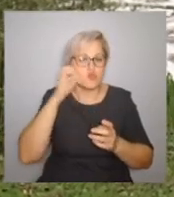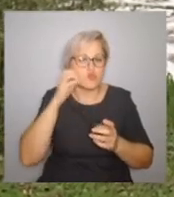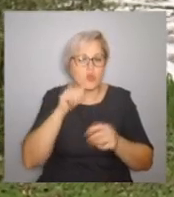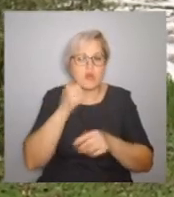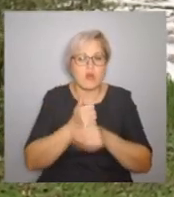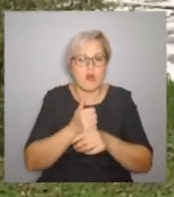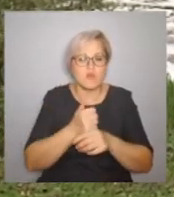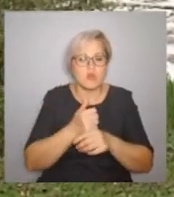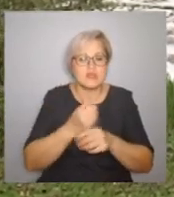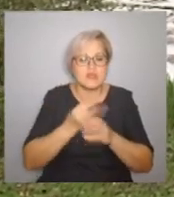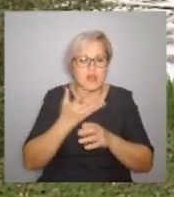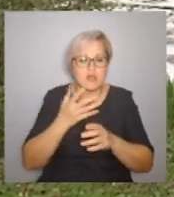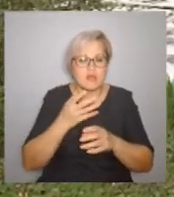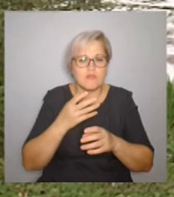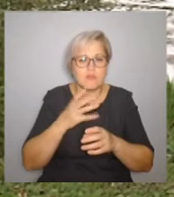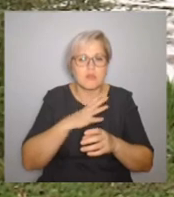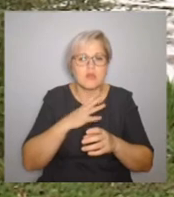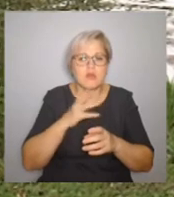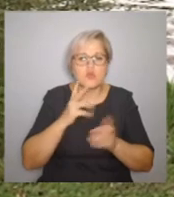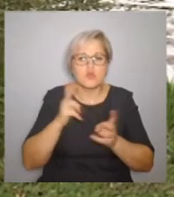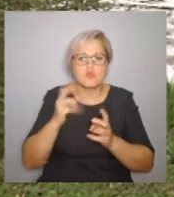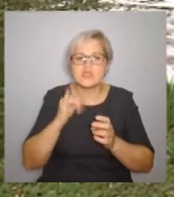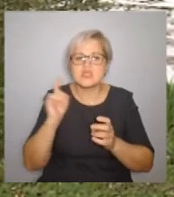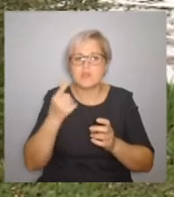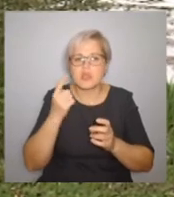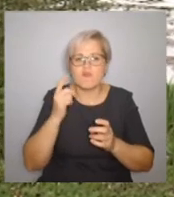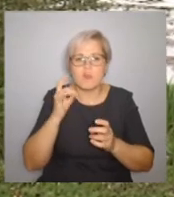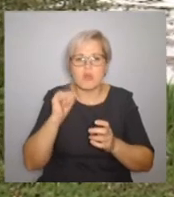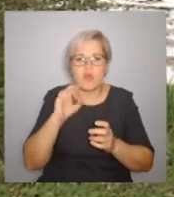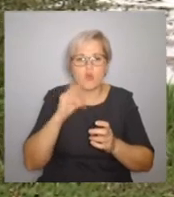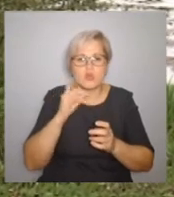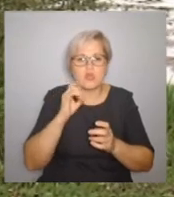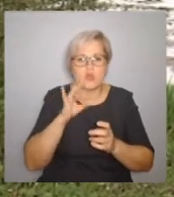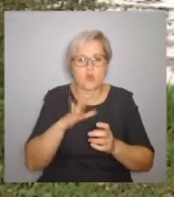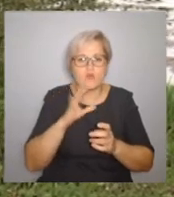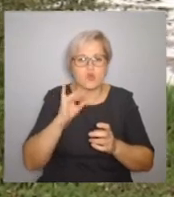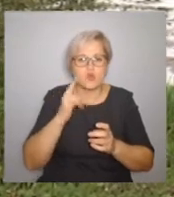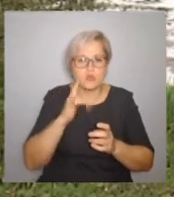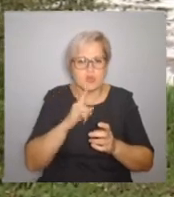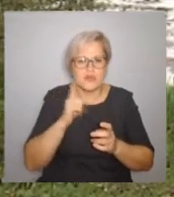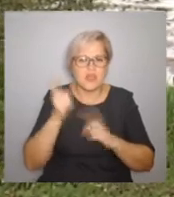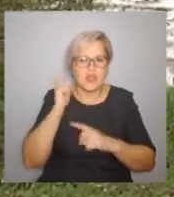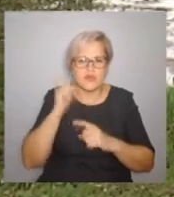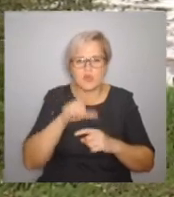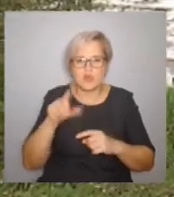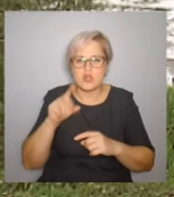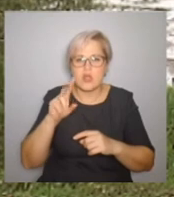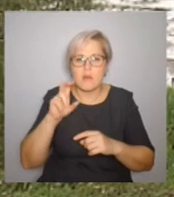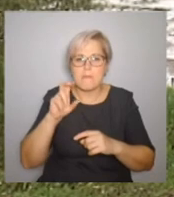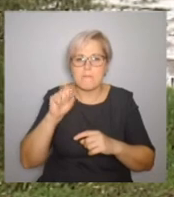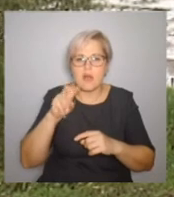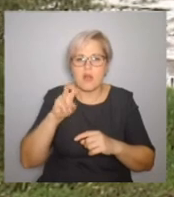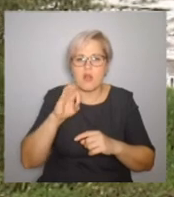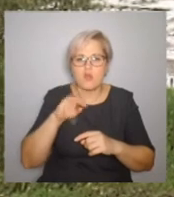из первых браконьеров Югры, древних людей палеолита. Тысячелетиями они посещали это гиблое место, добивая бедных животных, застрявших в